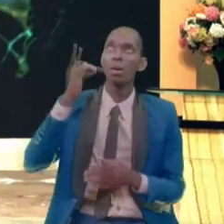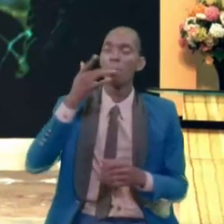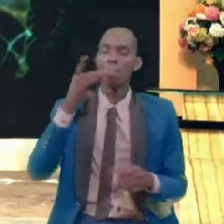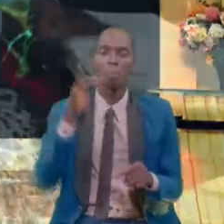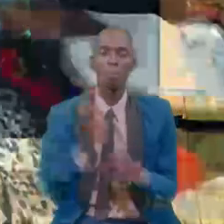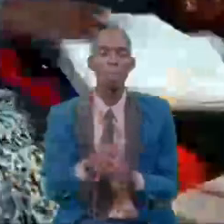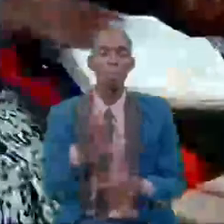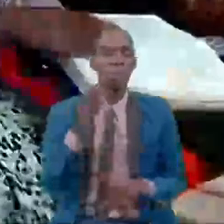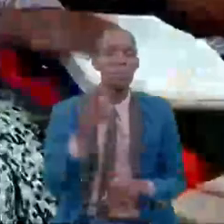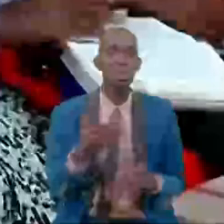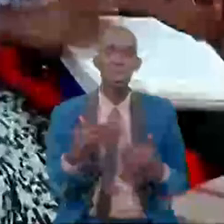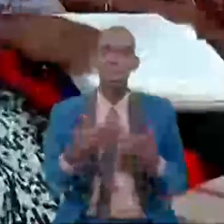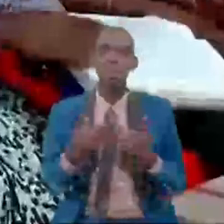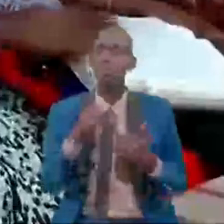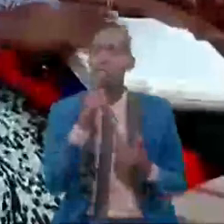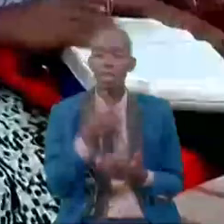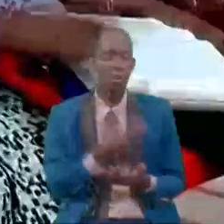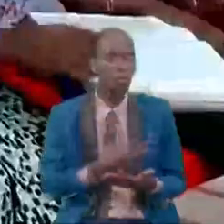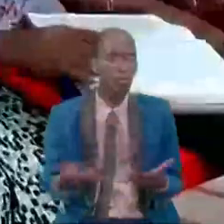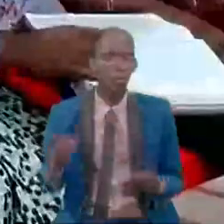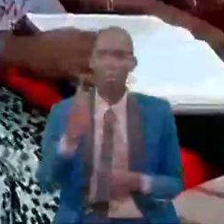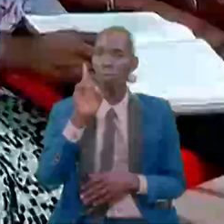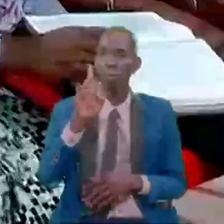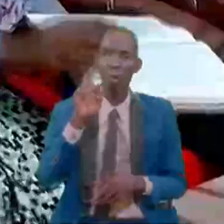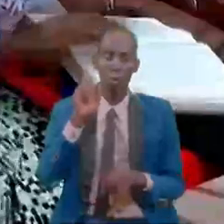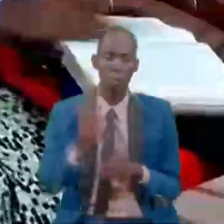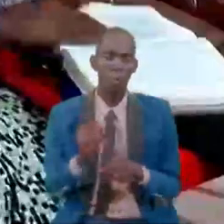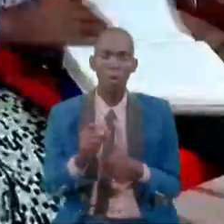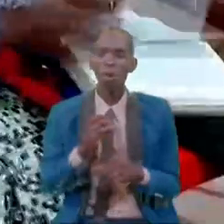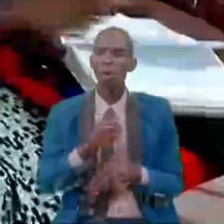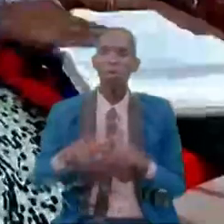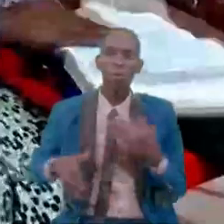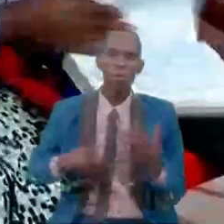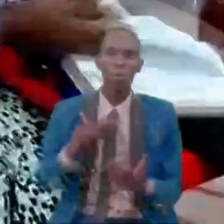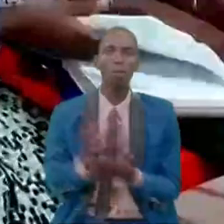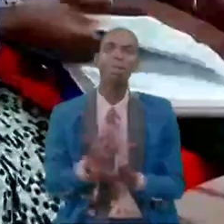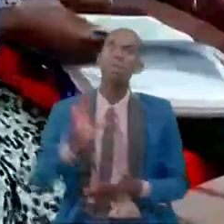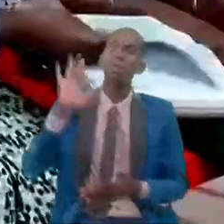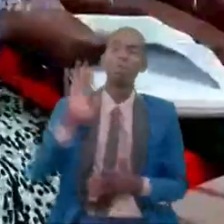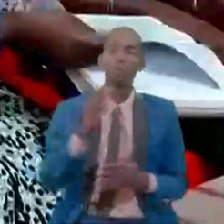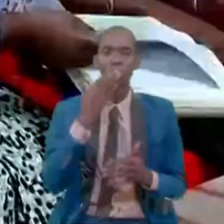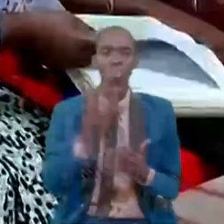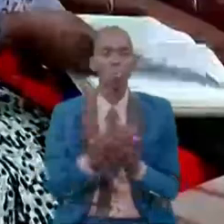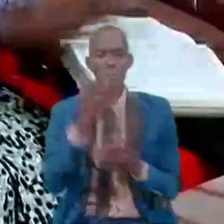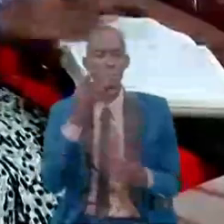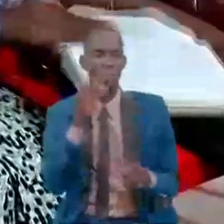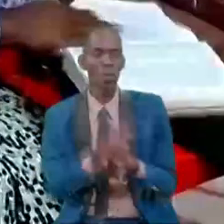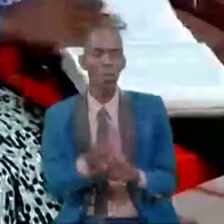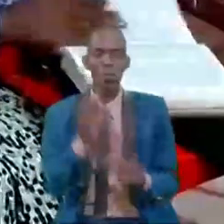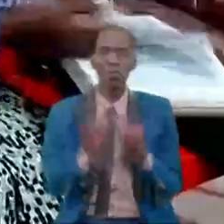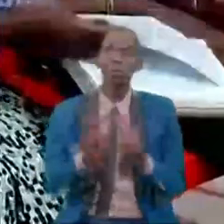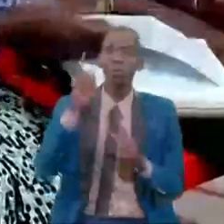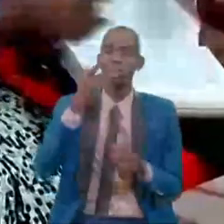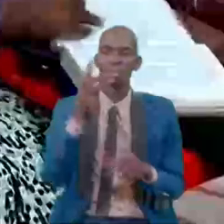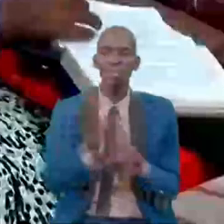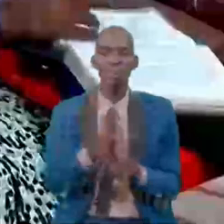Selon toutes ses promesses, de toutes les bonnes paroles qu'il avait prononcées par Moïse, son